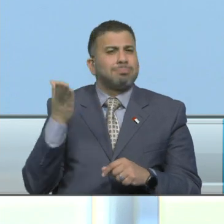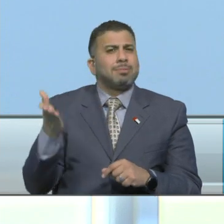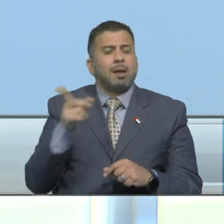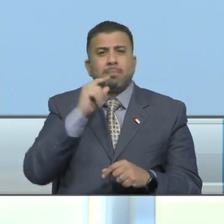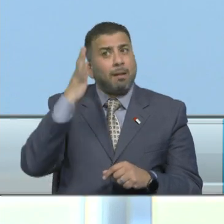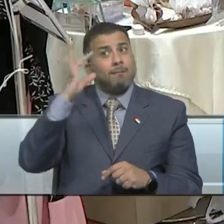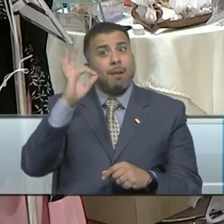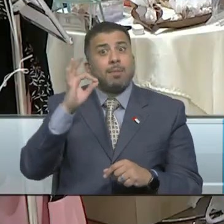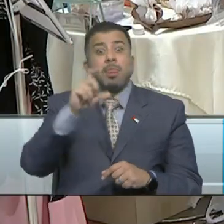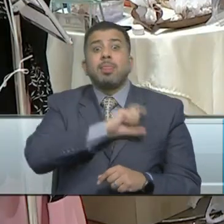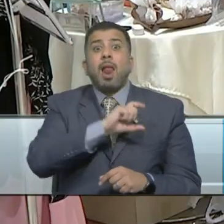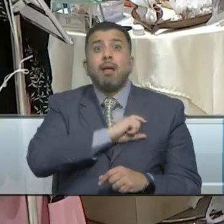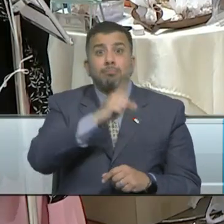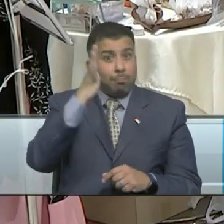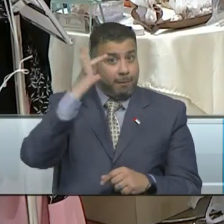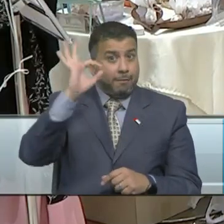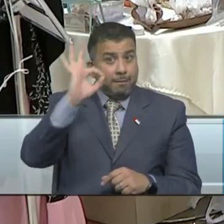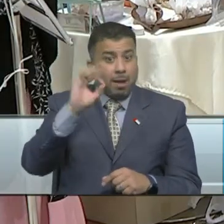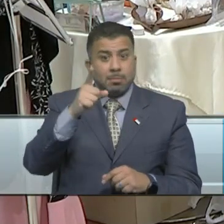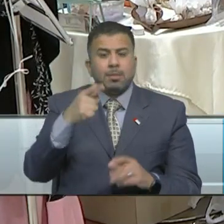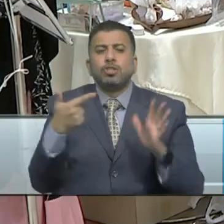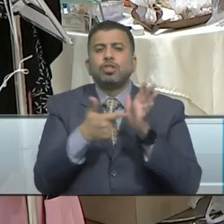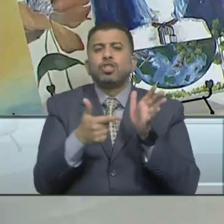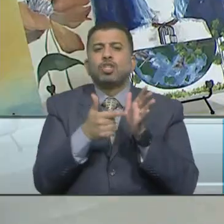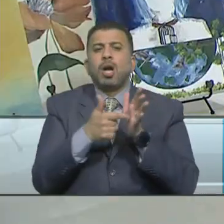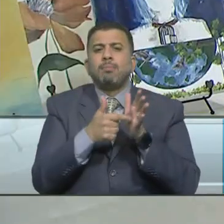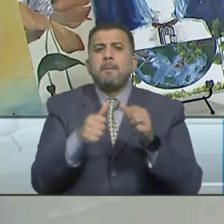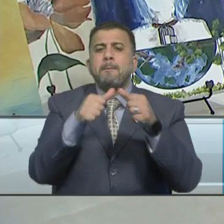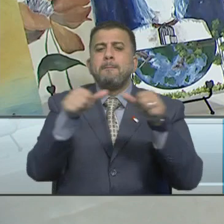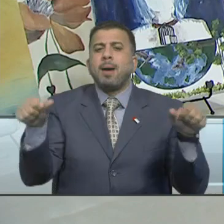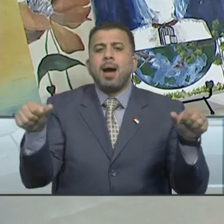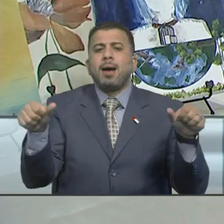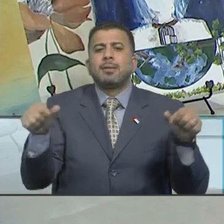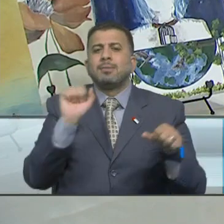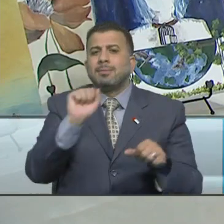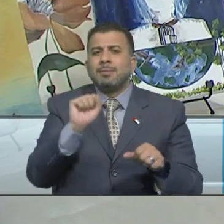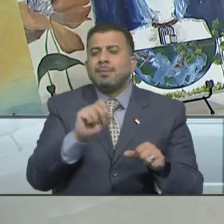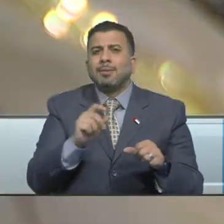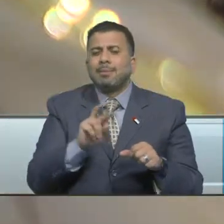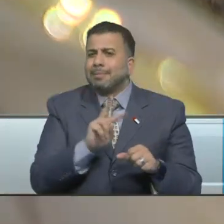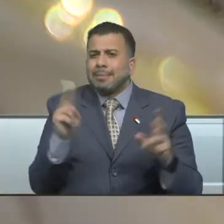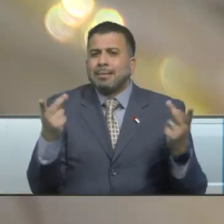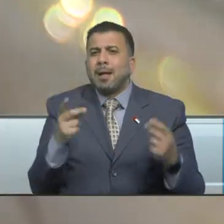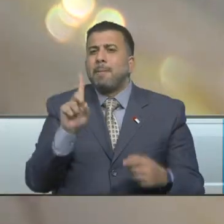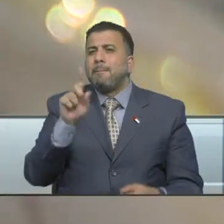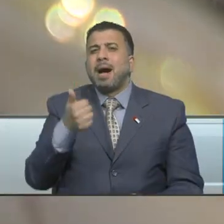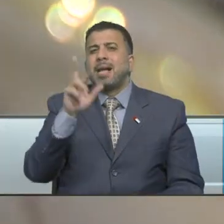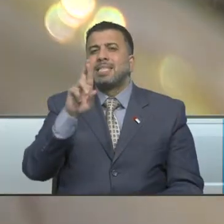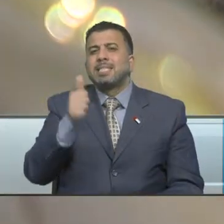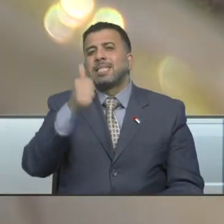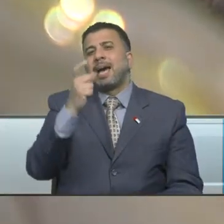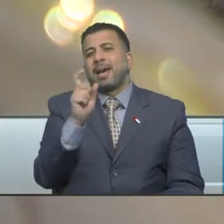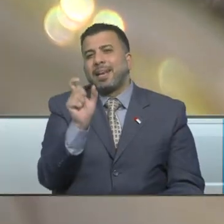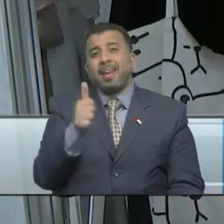مواهب الطلبة، لذا نظمت الجامعة القاسمية معرض بازار نغير بمشاركة